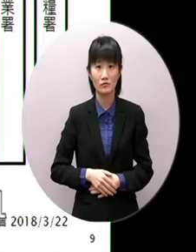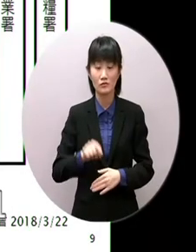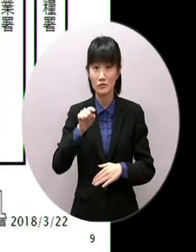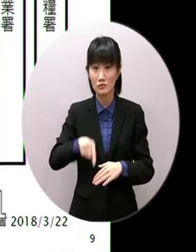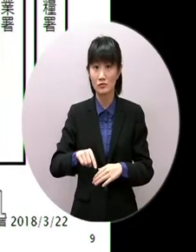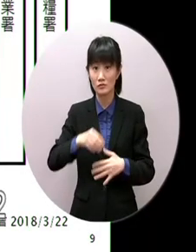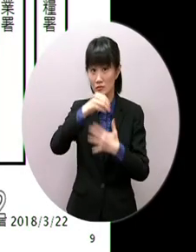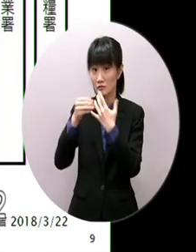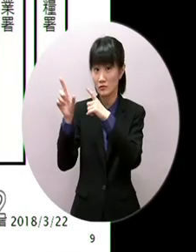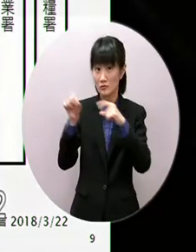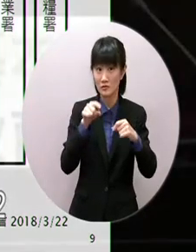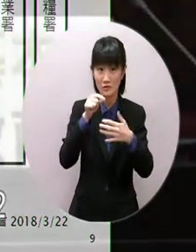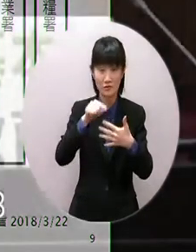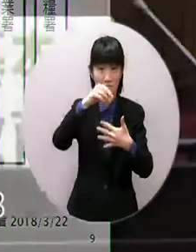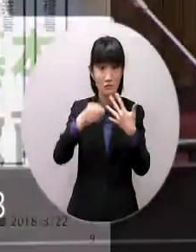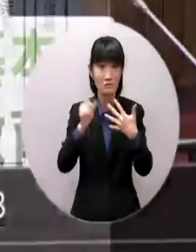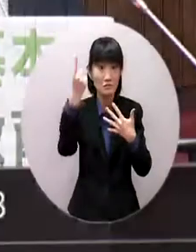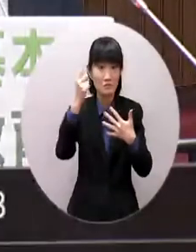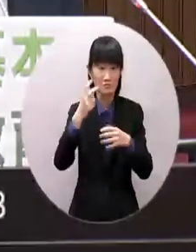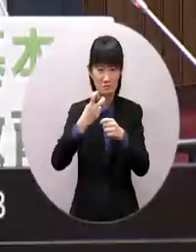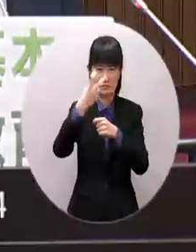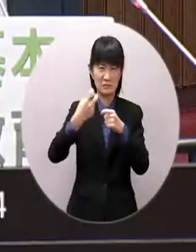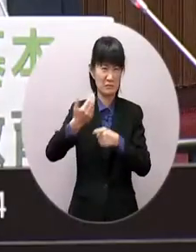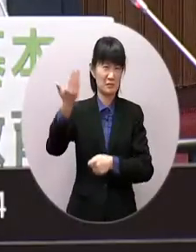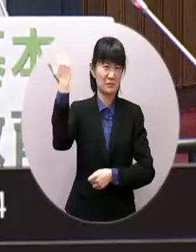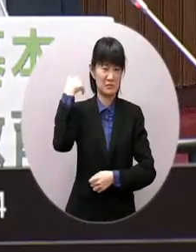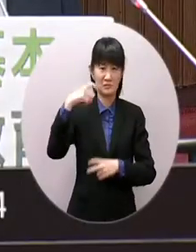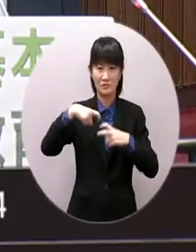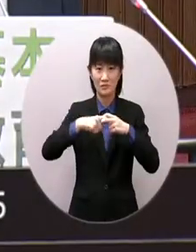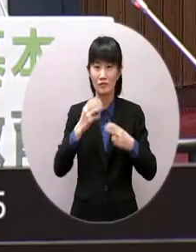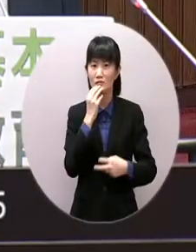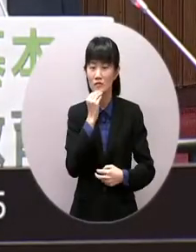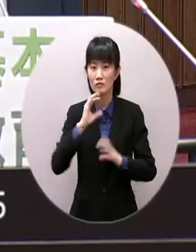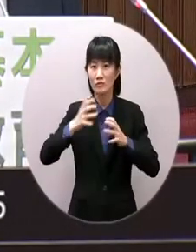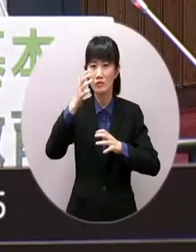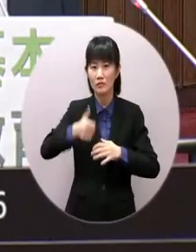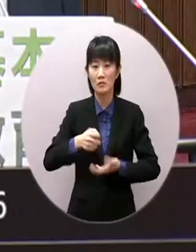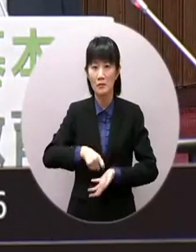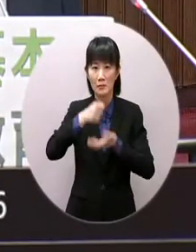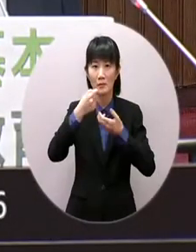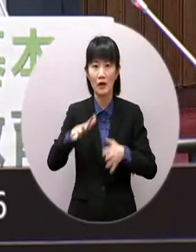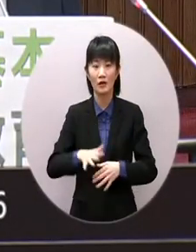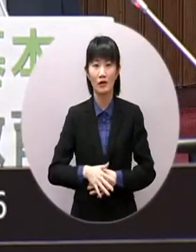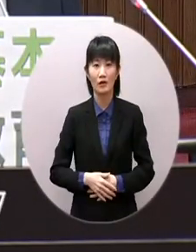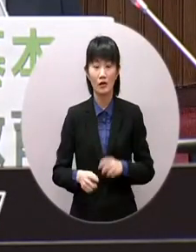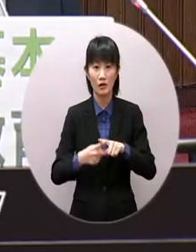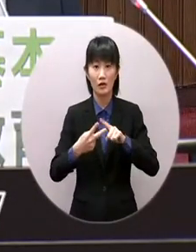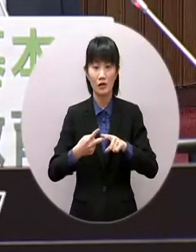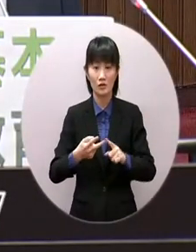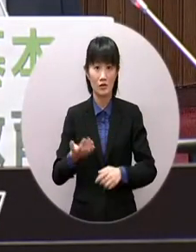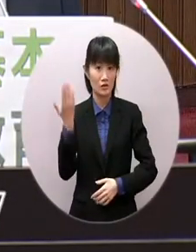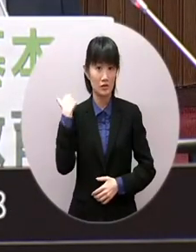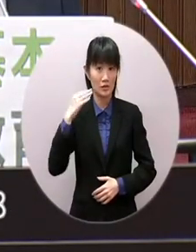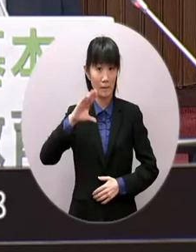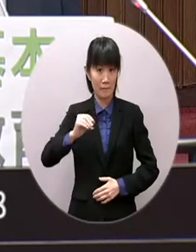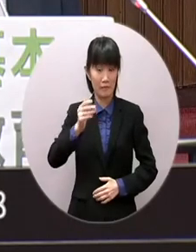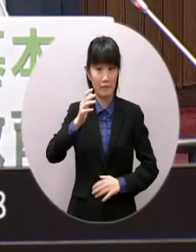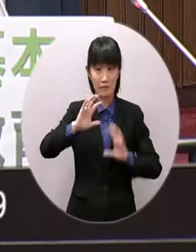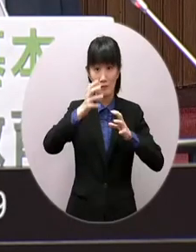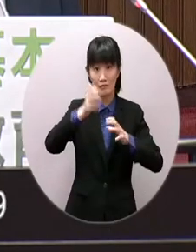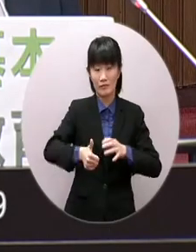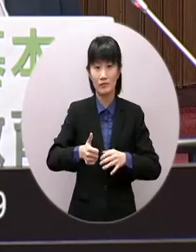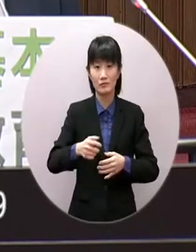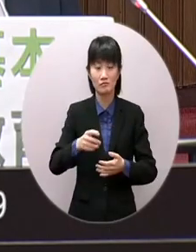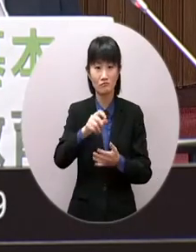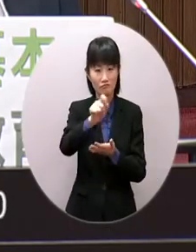是远在二十年前的时候，李登辉的时候先提出，那陈水扁的时候有比较完整的版本，可是后来